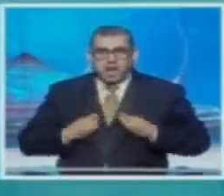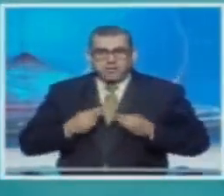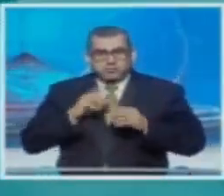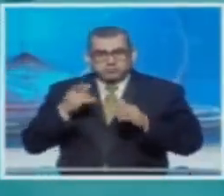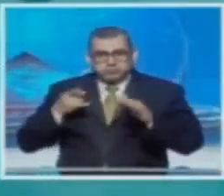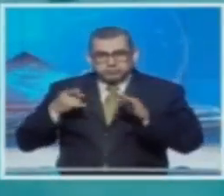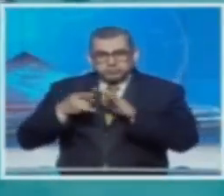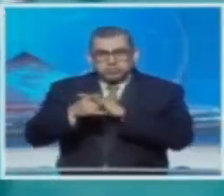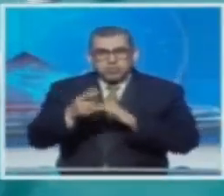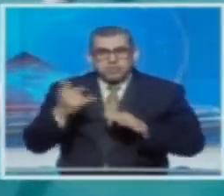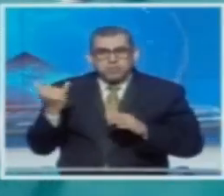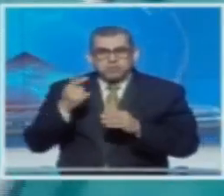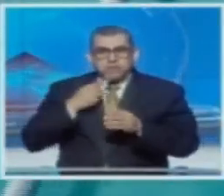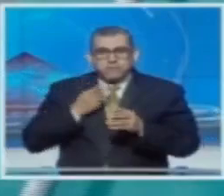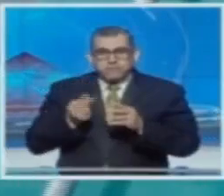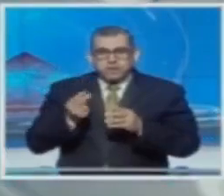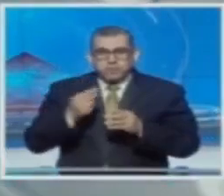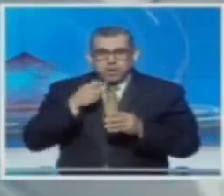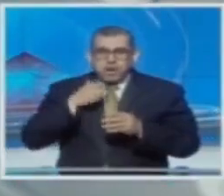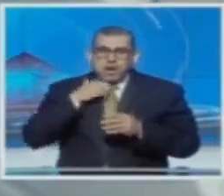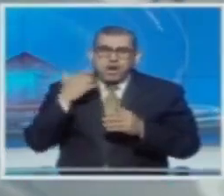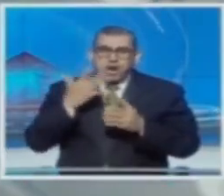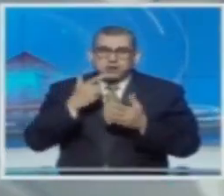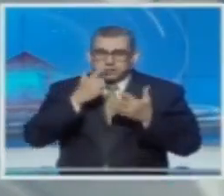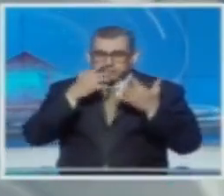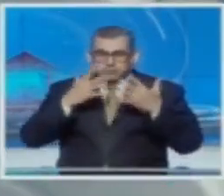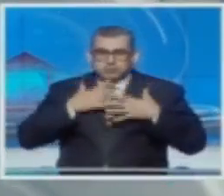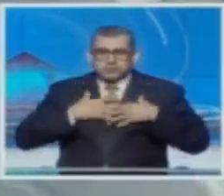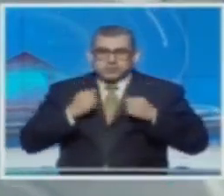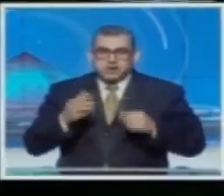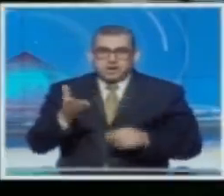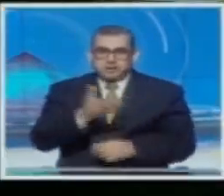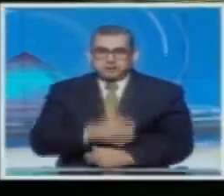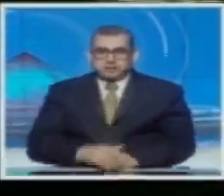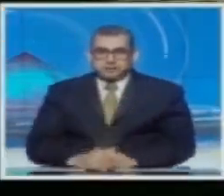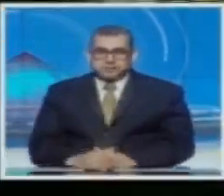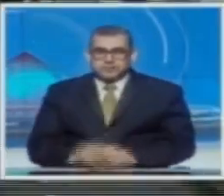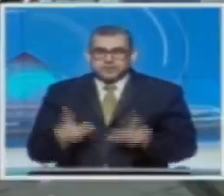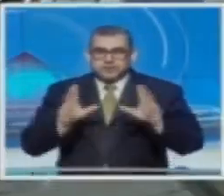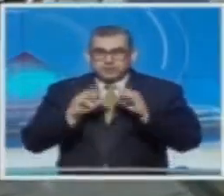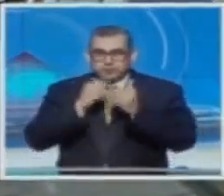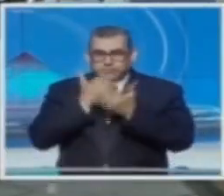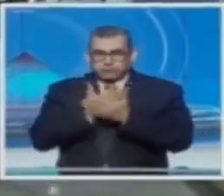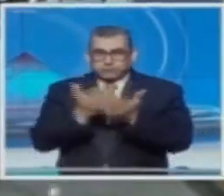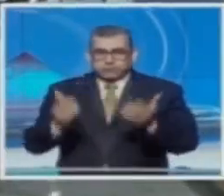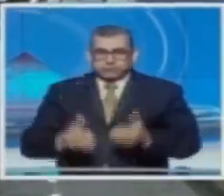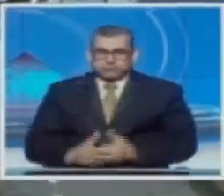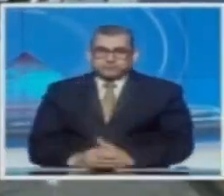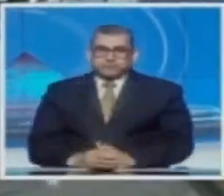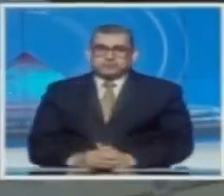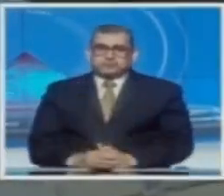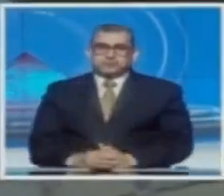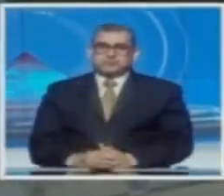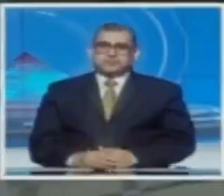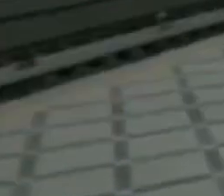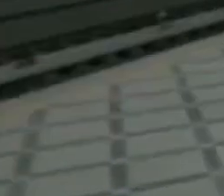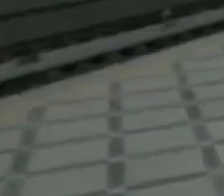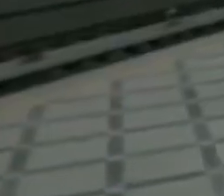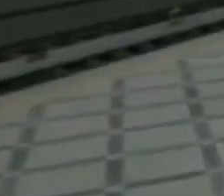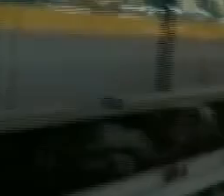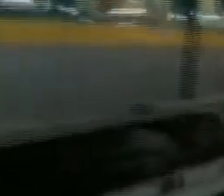إحدى أهم وسائل النقل الأخضر صديق البيئة. محمد جمال، التلفزيون المصري.